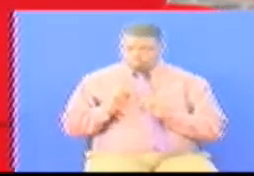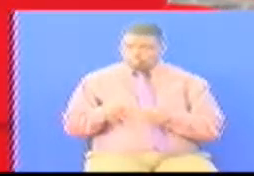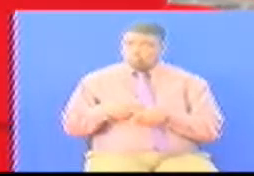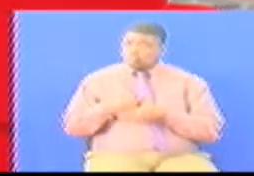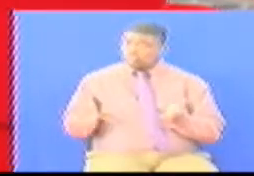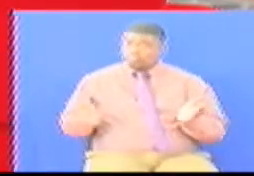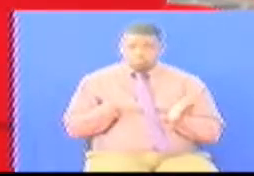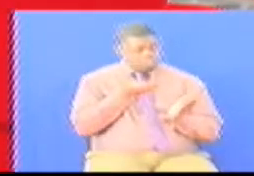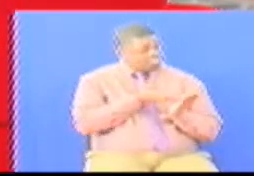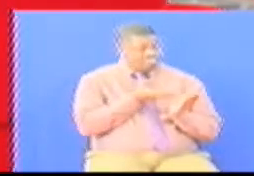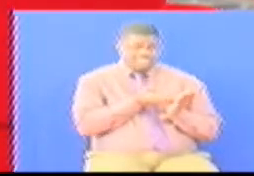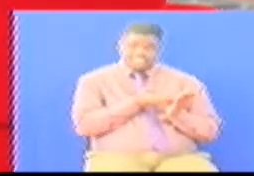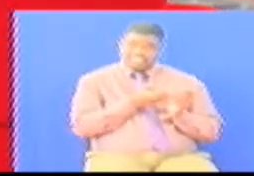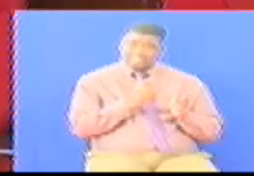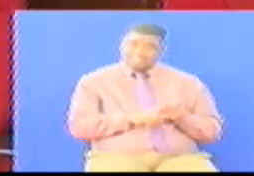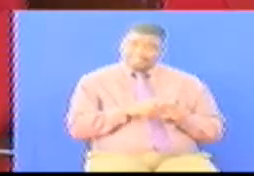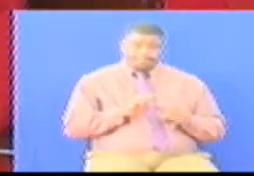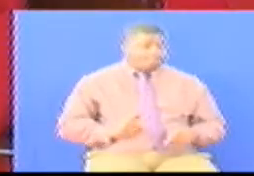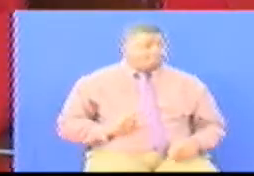uthibitisho wa deni la jumla la